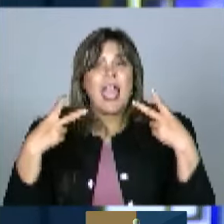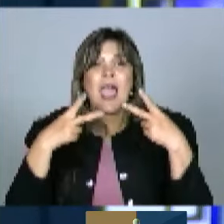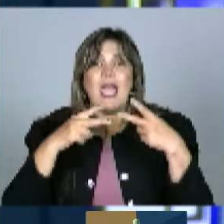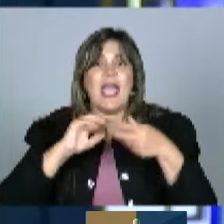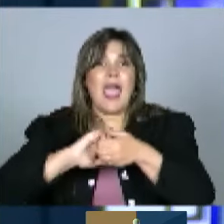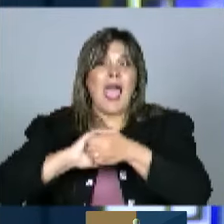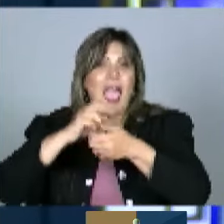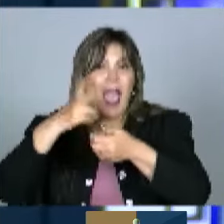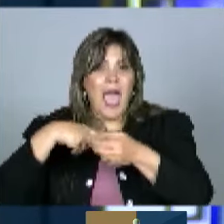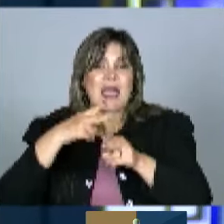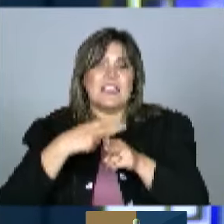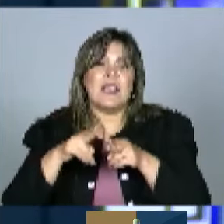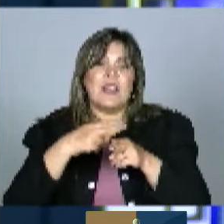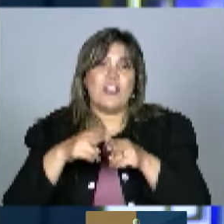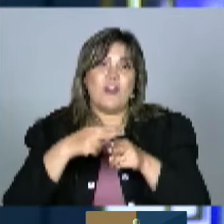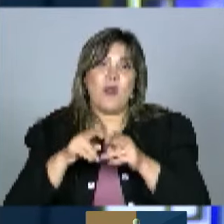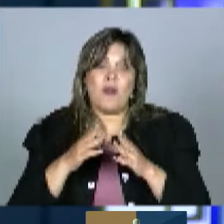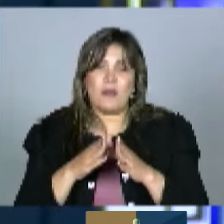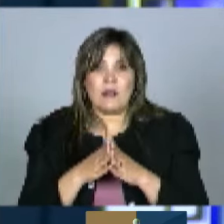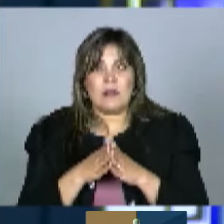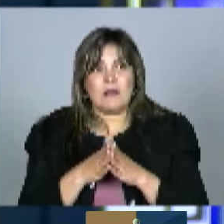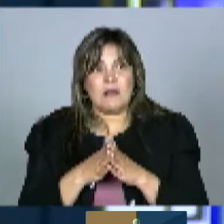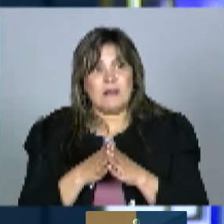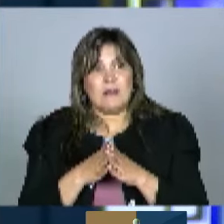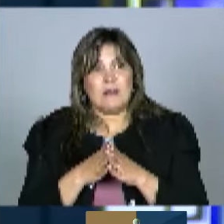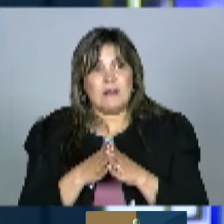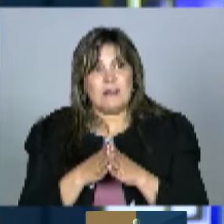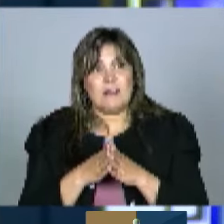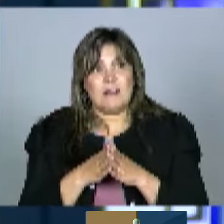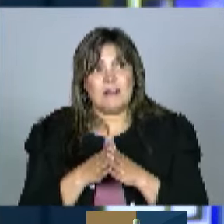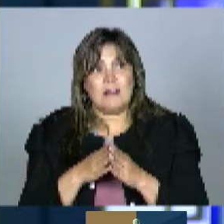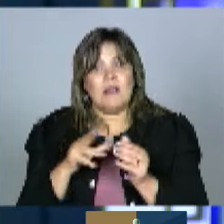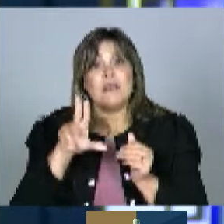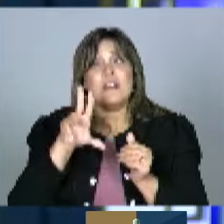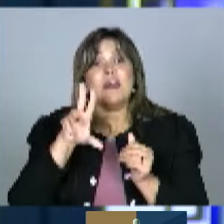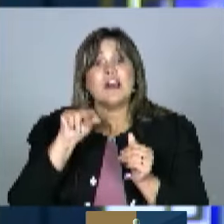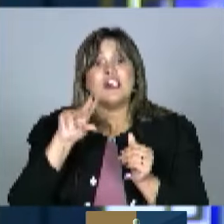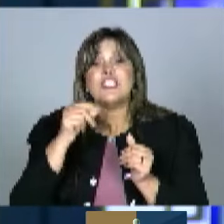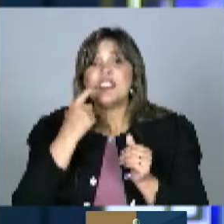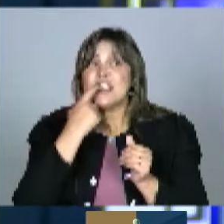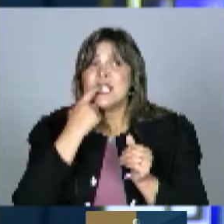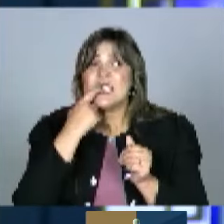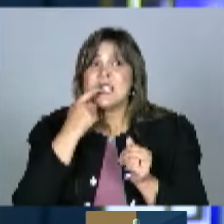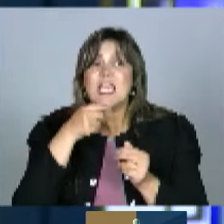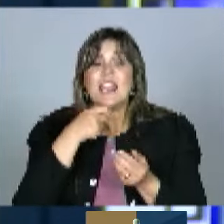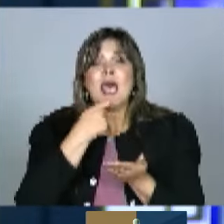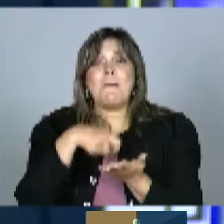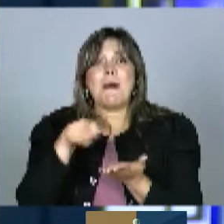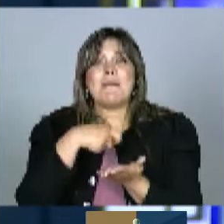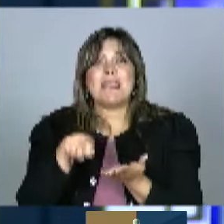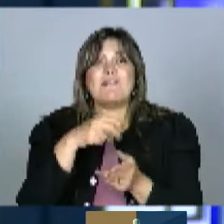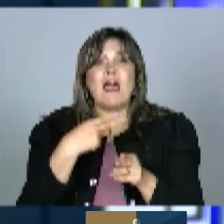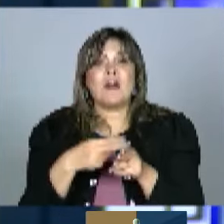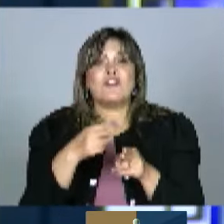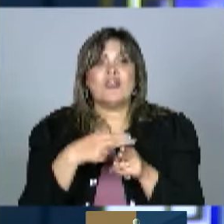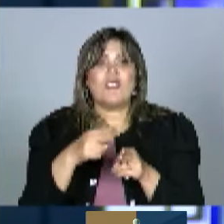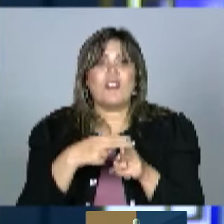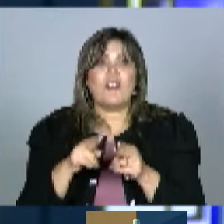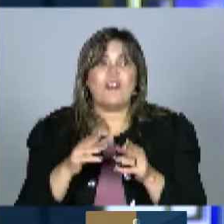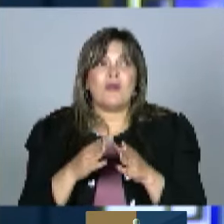دعوه حاليا اه هم سع سعاتك ب دلوقتي بتاع 20 سنه ماينفعش ا انت احسن حاجه حط قفل على